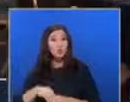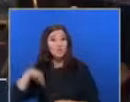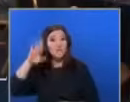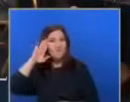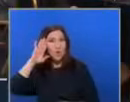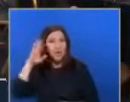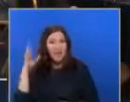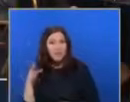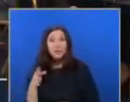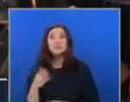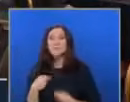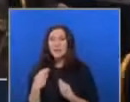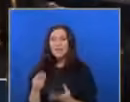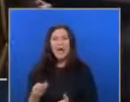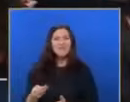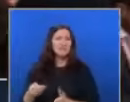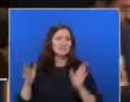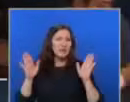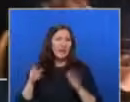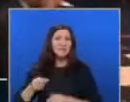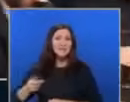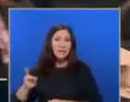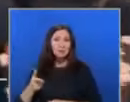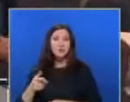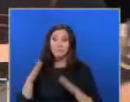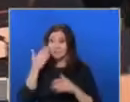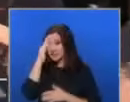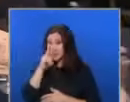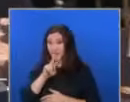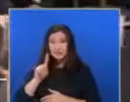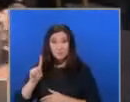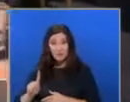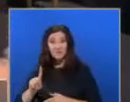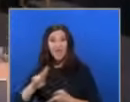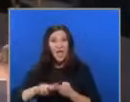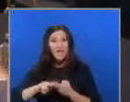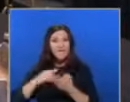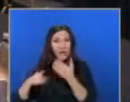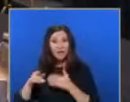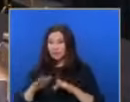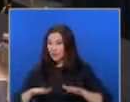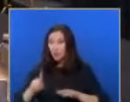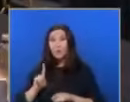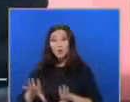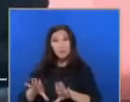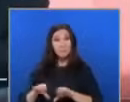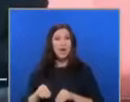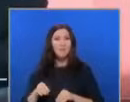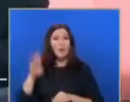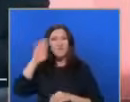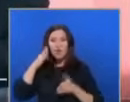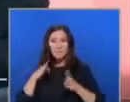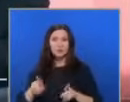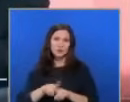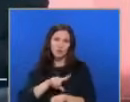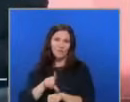войски, се предават ценности и се признава, че в 21 век територия може да се присвои по военен път.